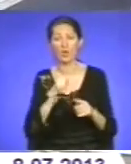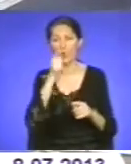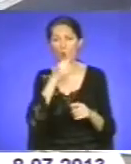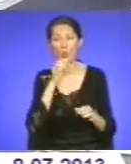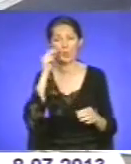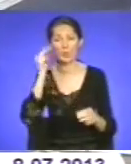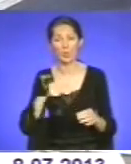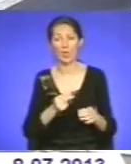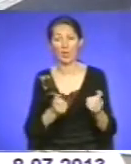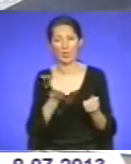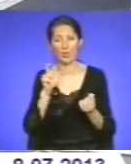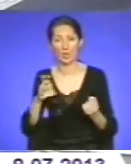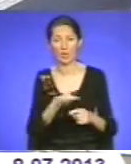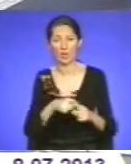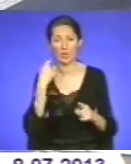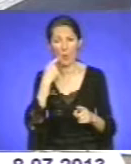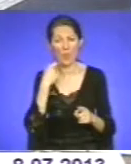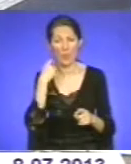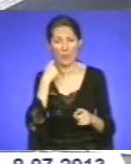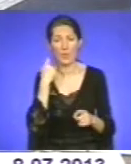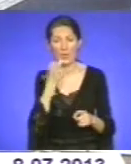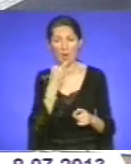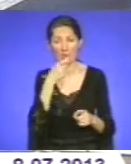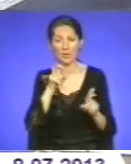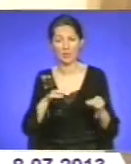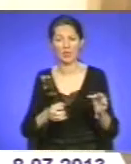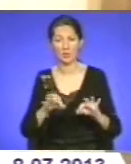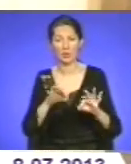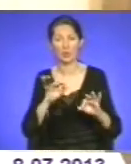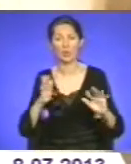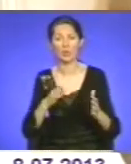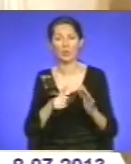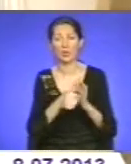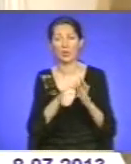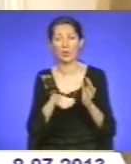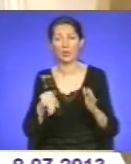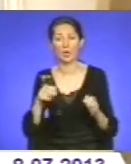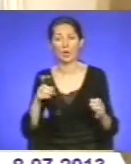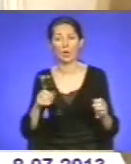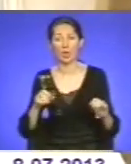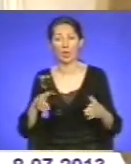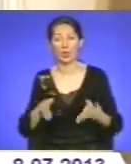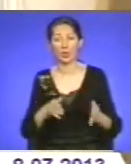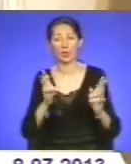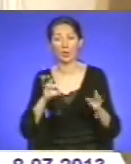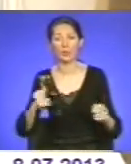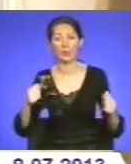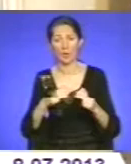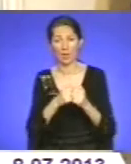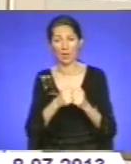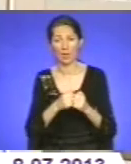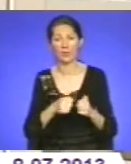кермо, сталося 807 ДТП, які забрали життя 106 людей. А 1103 особи отримали